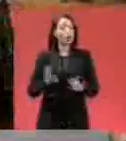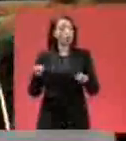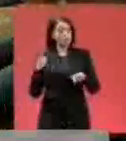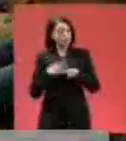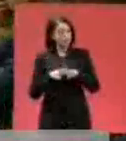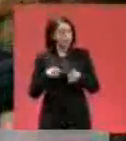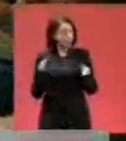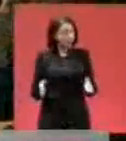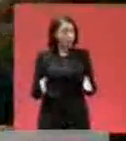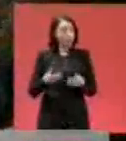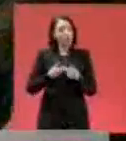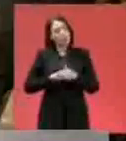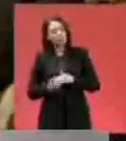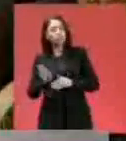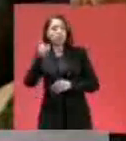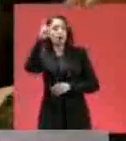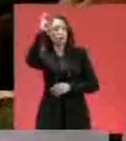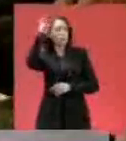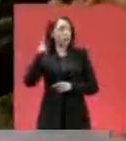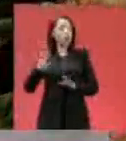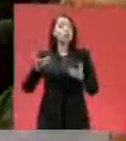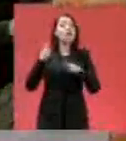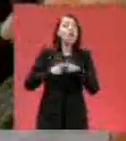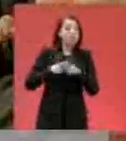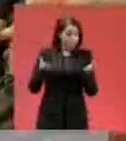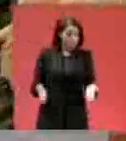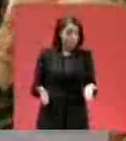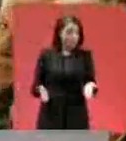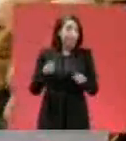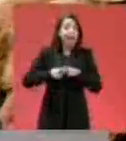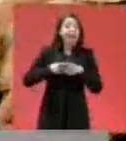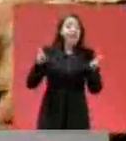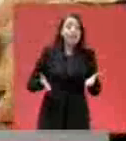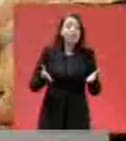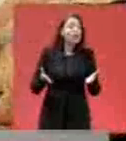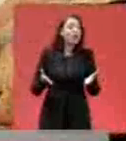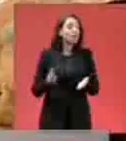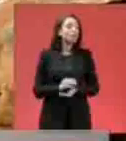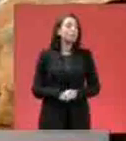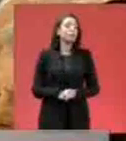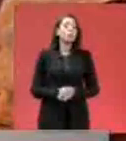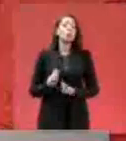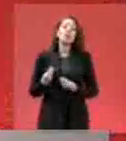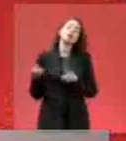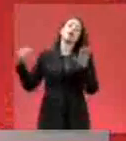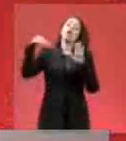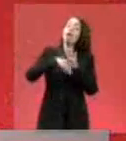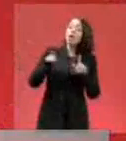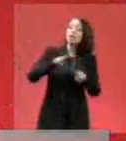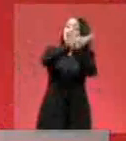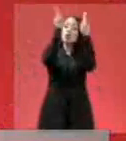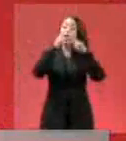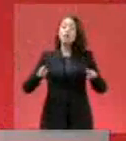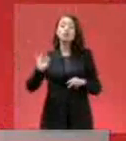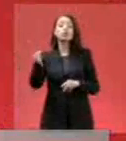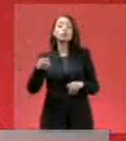δεν είναι πια στα μνημόνια, το ότι η Ελλάδα έδιωξε το Διεθνές Νομισματικό Ταμείο